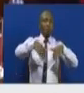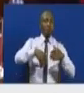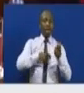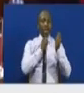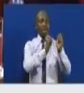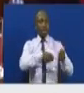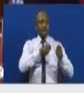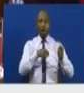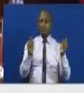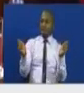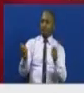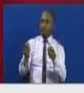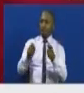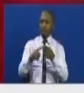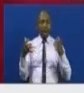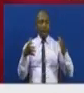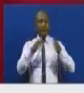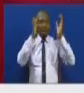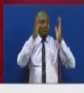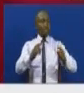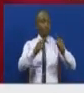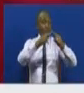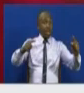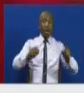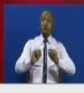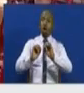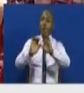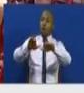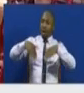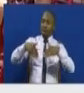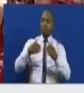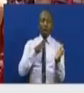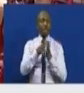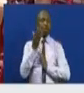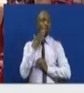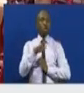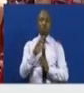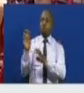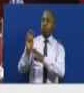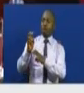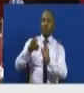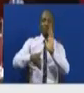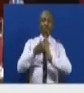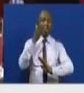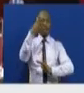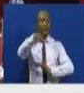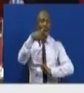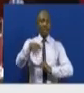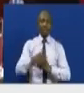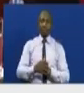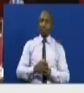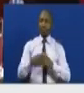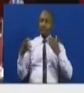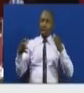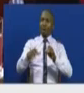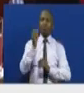rasmi ya upinzani bungeni wanahimiza umuhimu wa kuwepo ulinzi katika vyanzo vya maji. Mbuzi wa kamati ulibaini kuwa utekelezaji wa